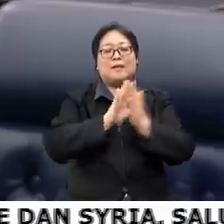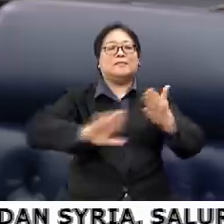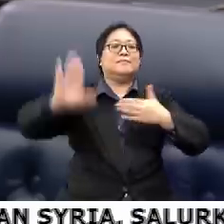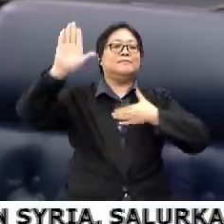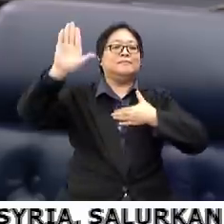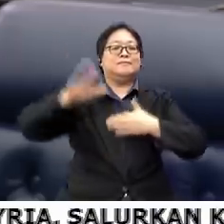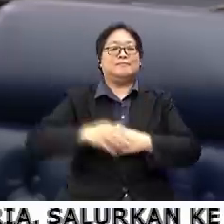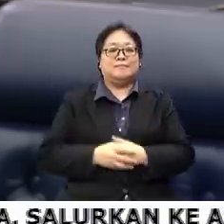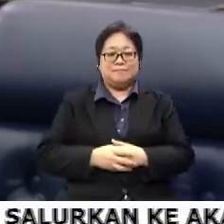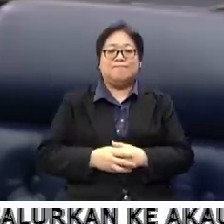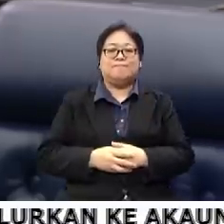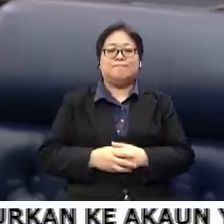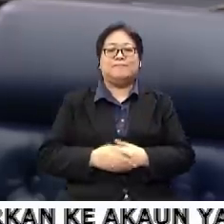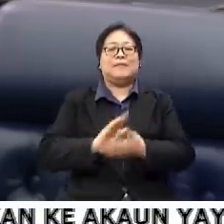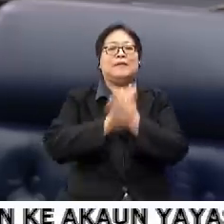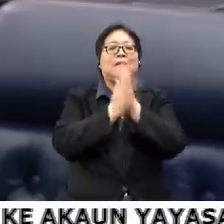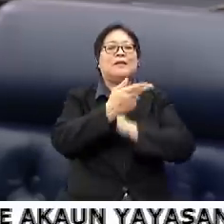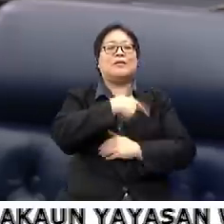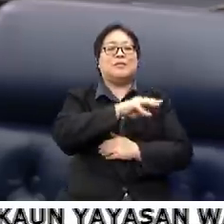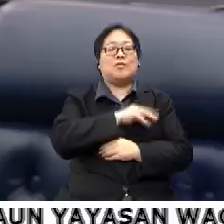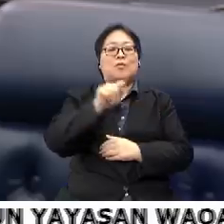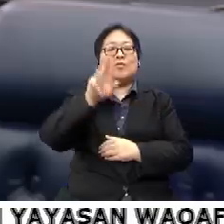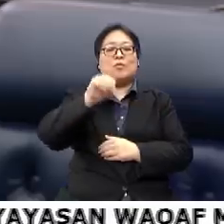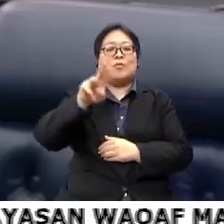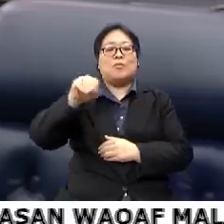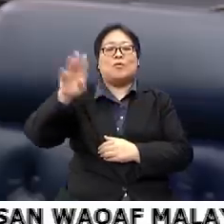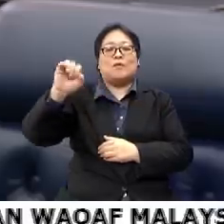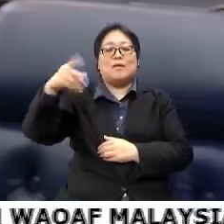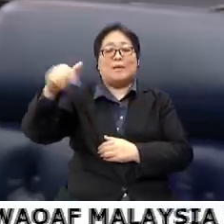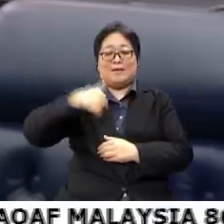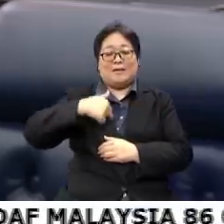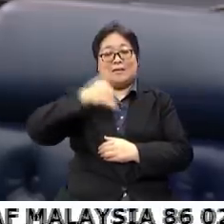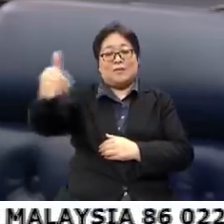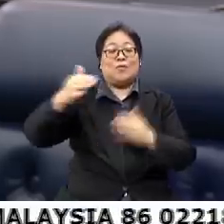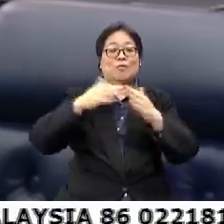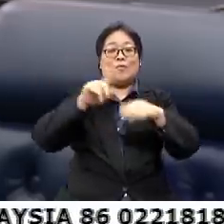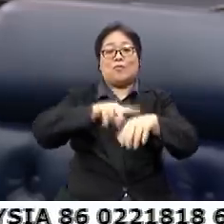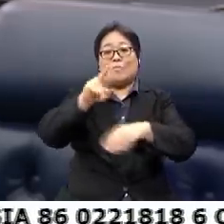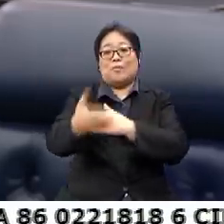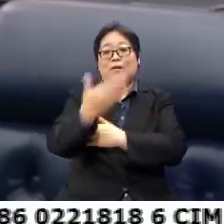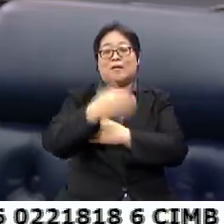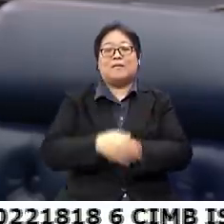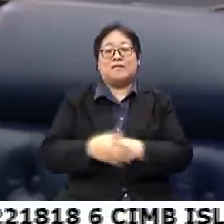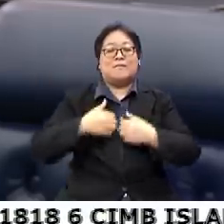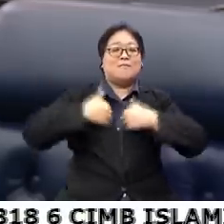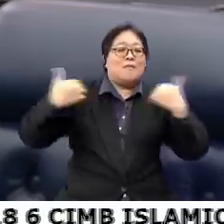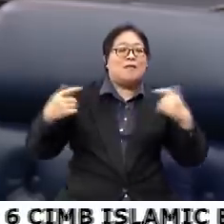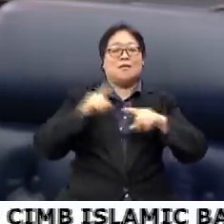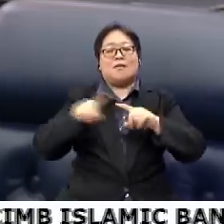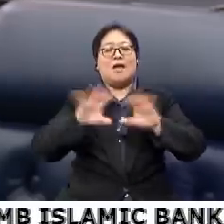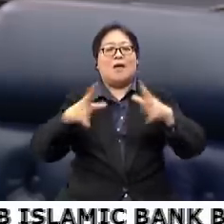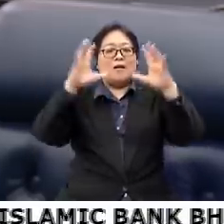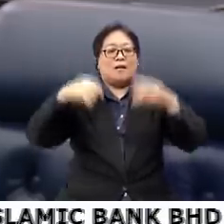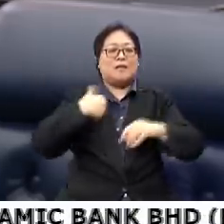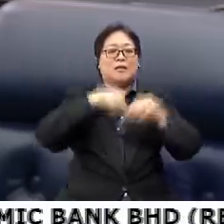sumpah menjadi ketua menteri. Tun Mustafa balik, saya ada di rumah dia. Jam 2 pagi dia buka jaket, macam mana kita boleh